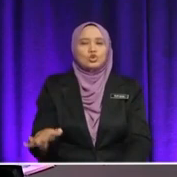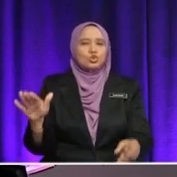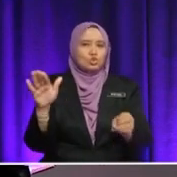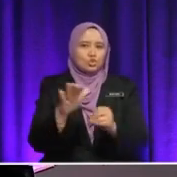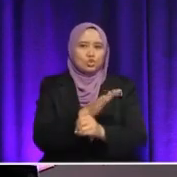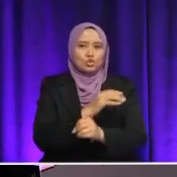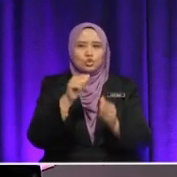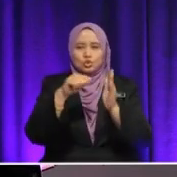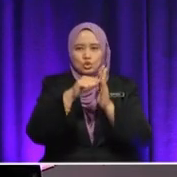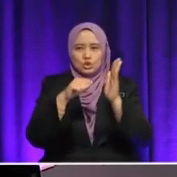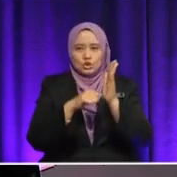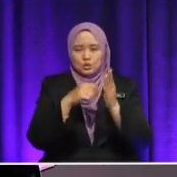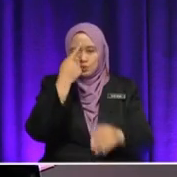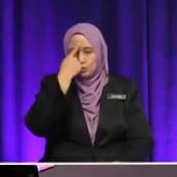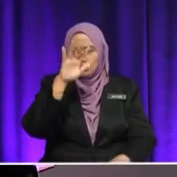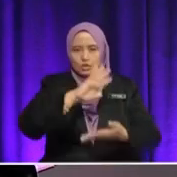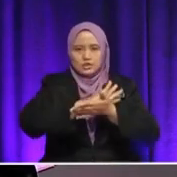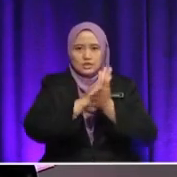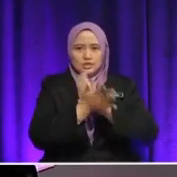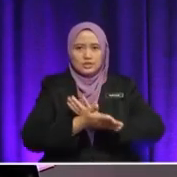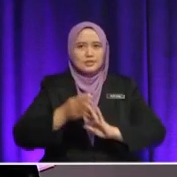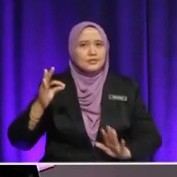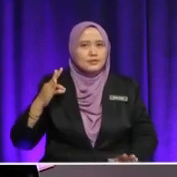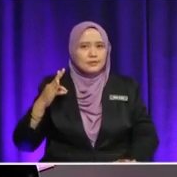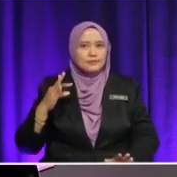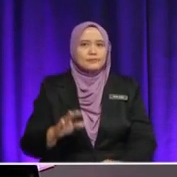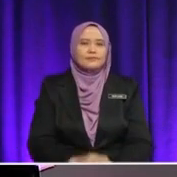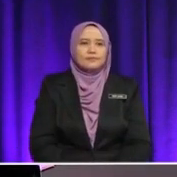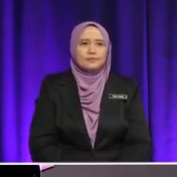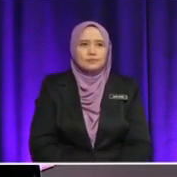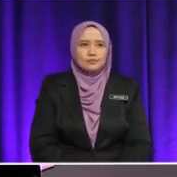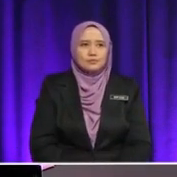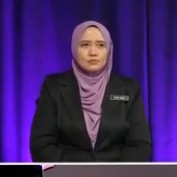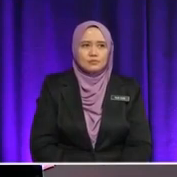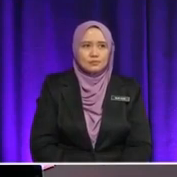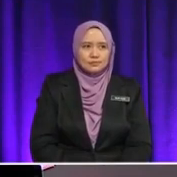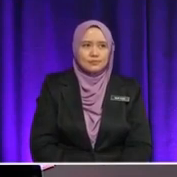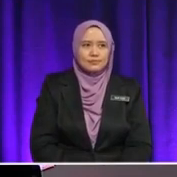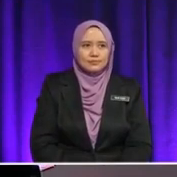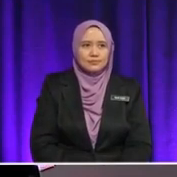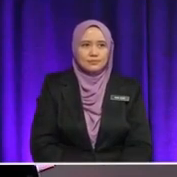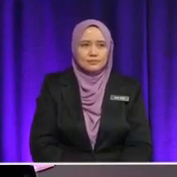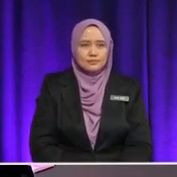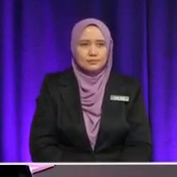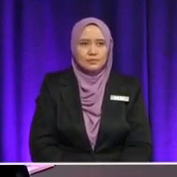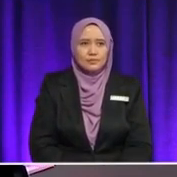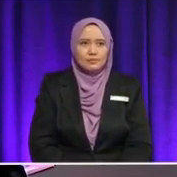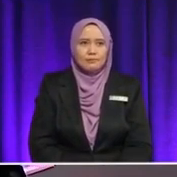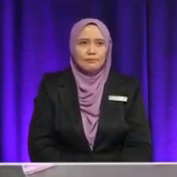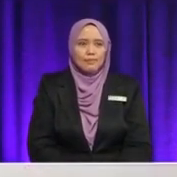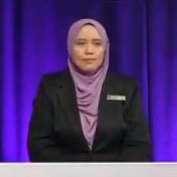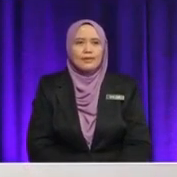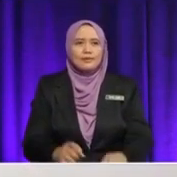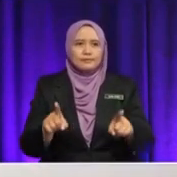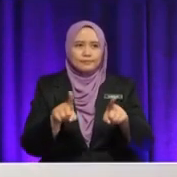baru boleh menjadi cah calon hakim Nathan kepada murid dalam kalian dan di ruang saat diluar sana sama juga